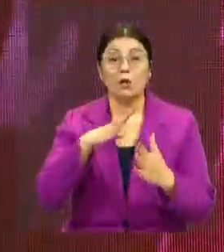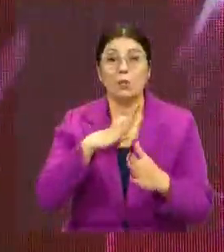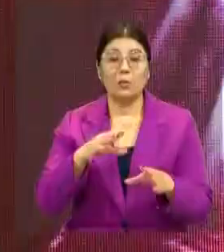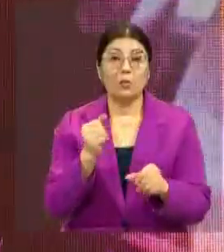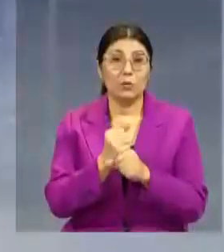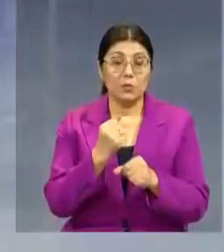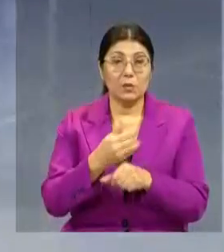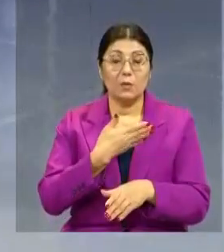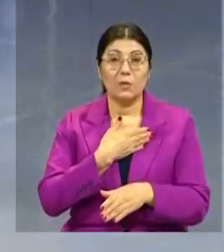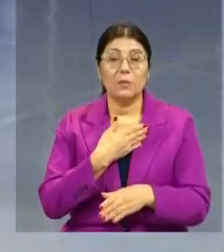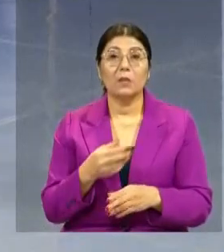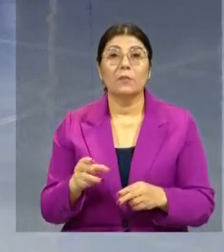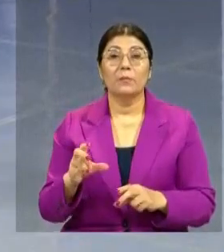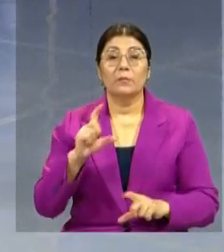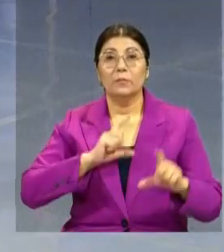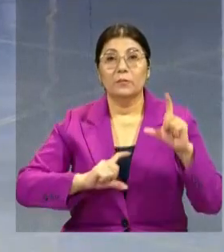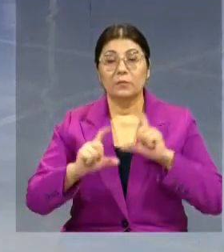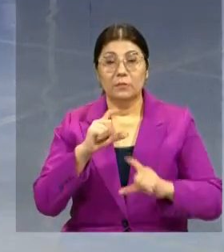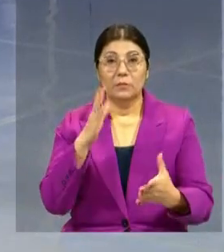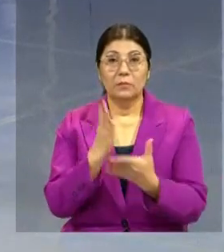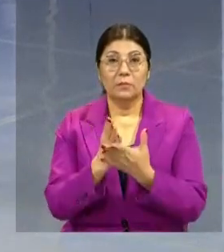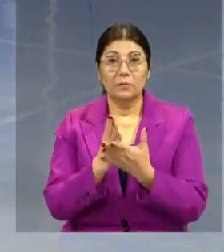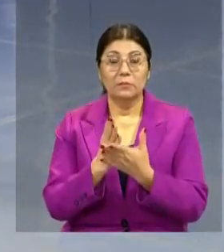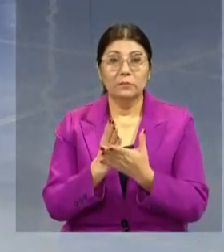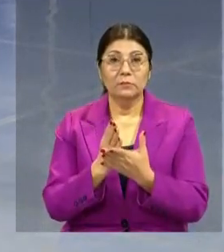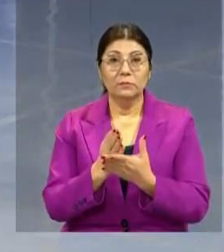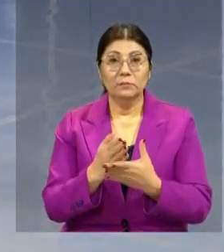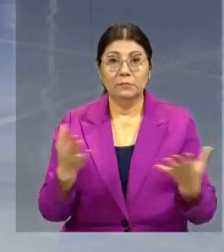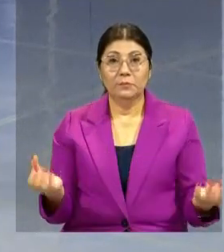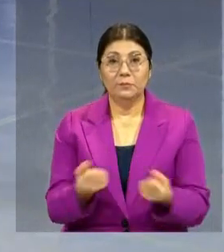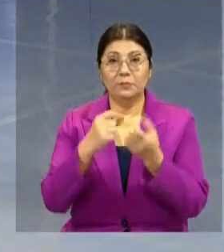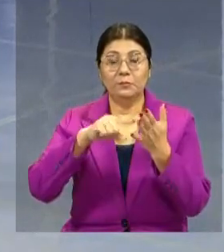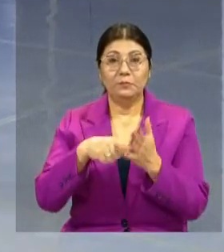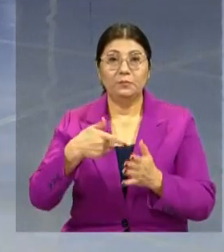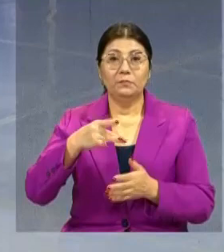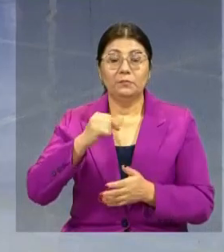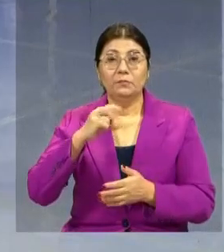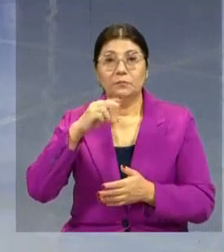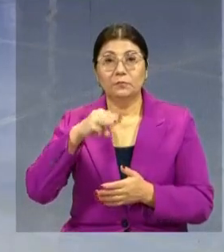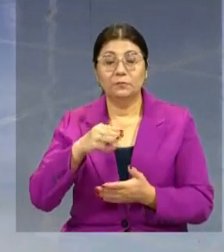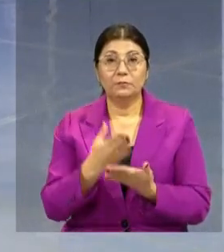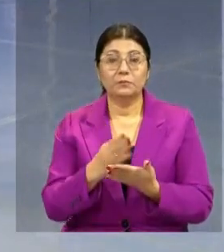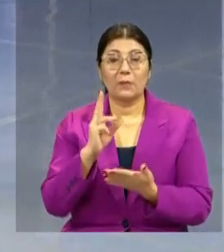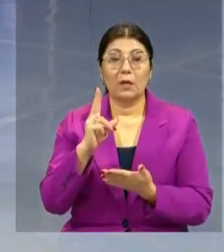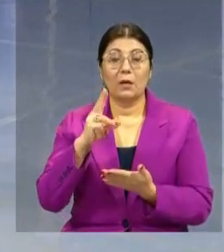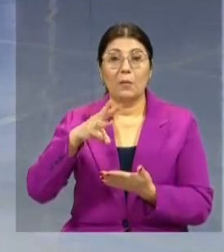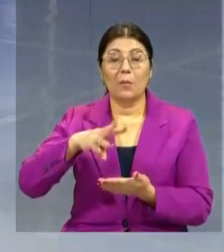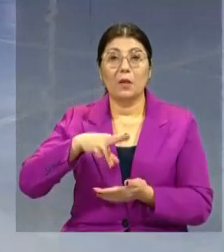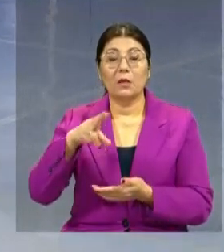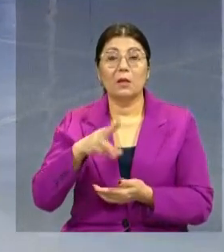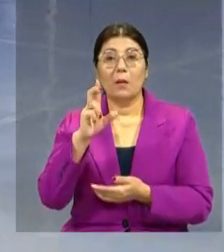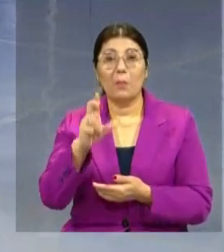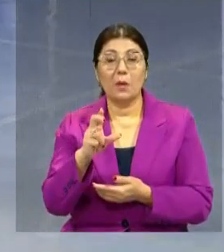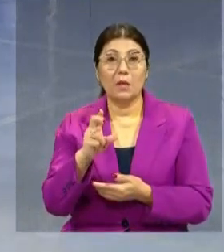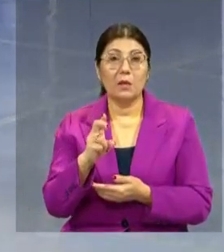Одан бөлек жаңа студенттер бар. Студенттерді қолдау мақсатында оларға да грант бөлу мақсаты бар. ХМДБ-ның гранты деген грант бар.